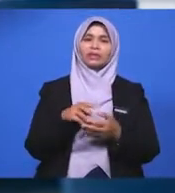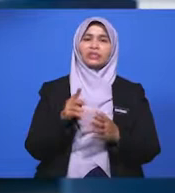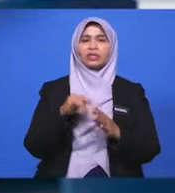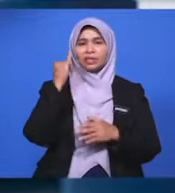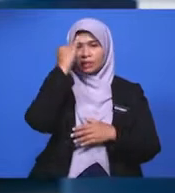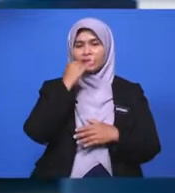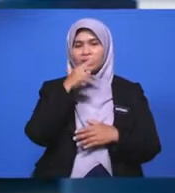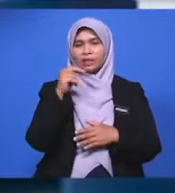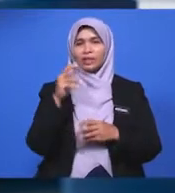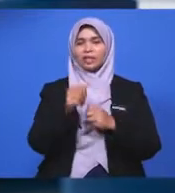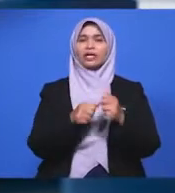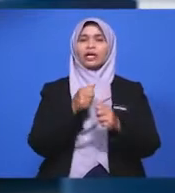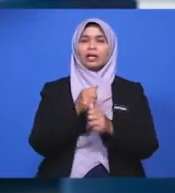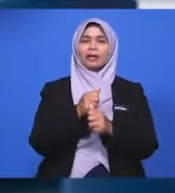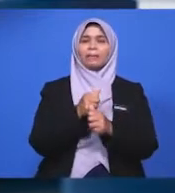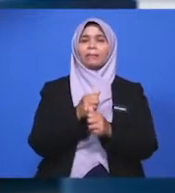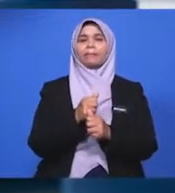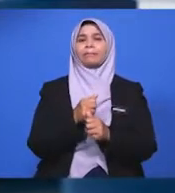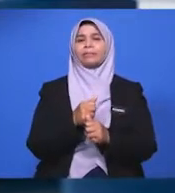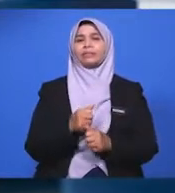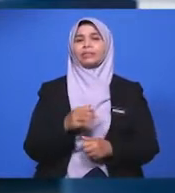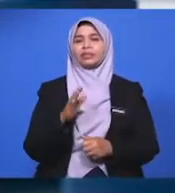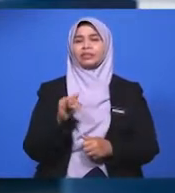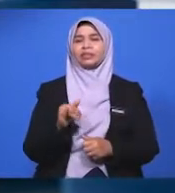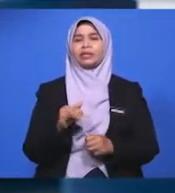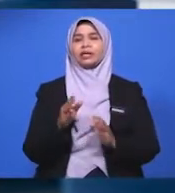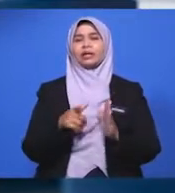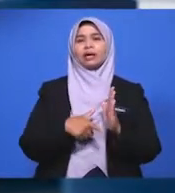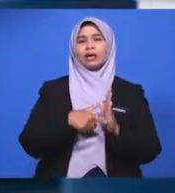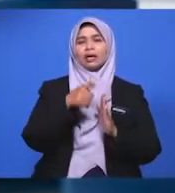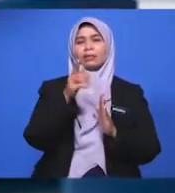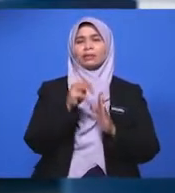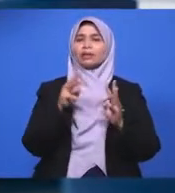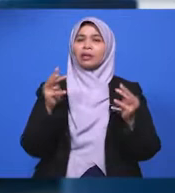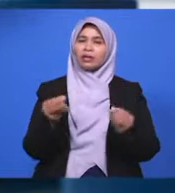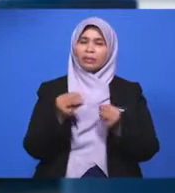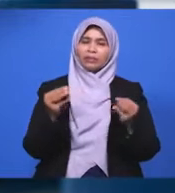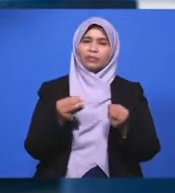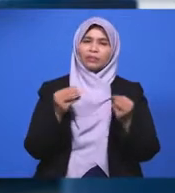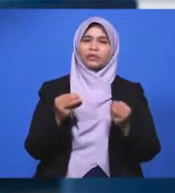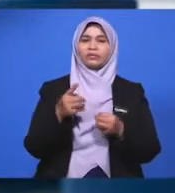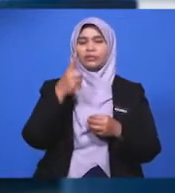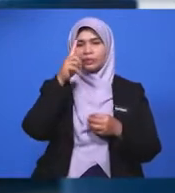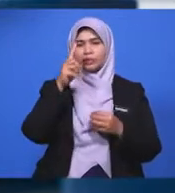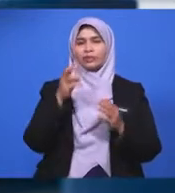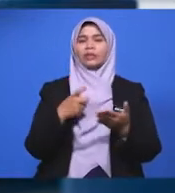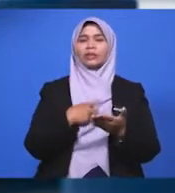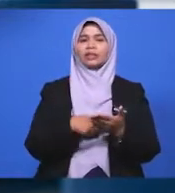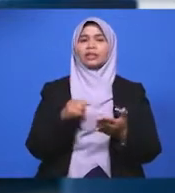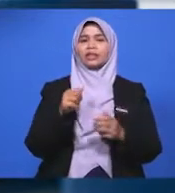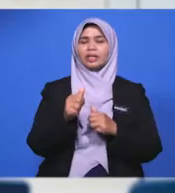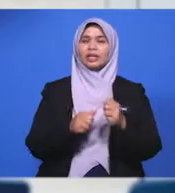alam flora dan fauna yang lebih bermotivasi untuk menghargai alam